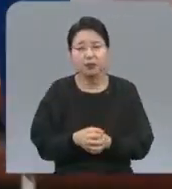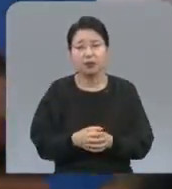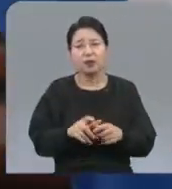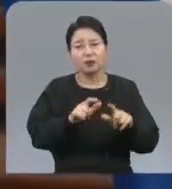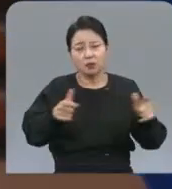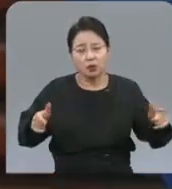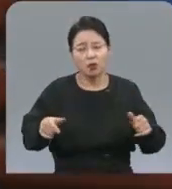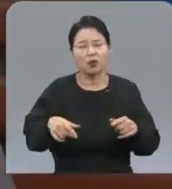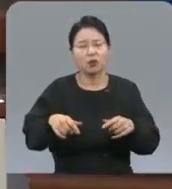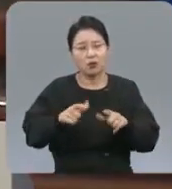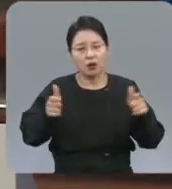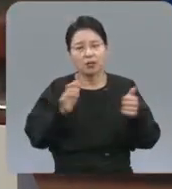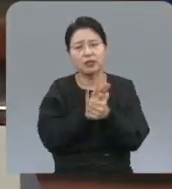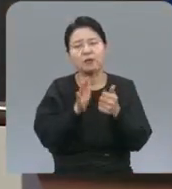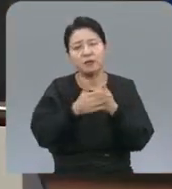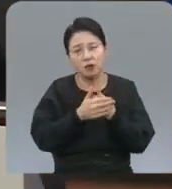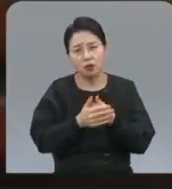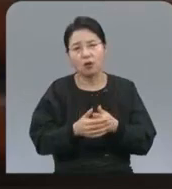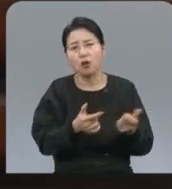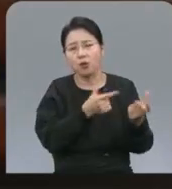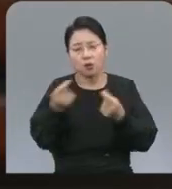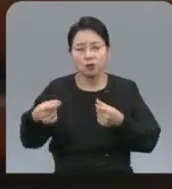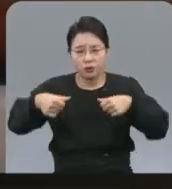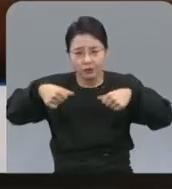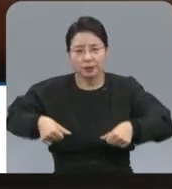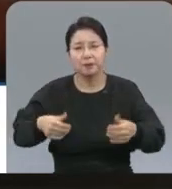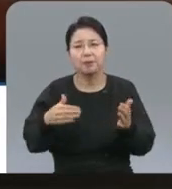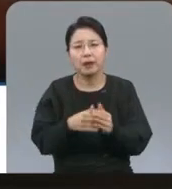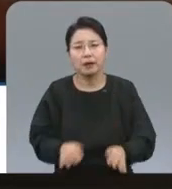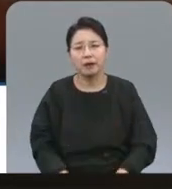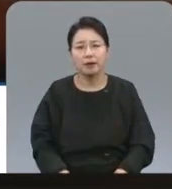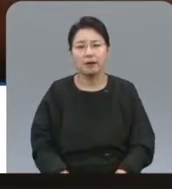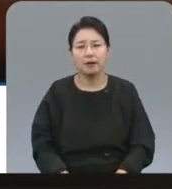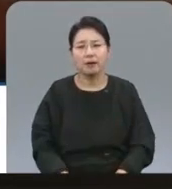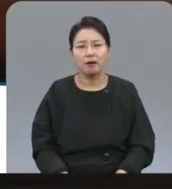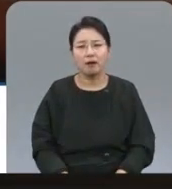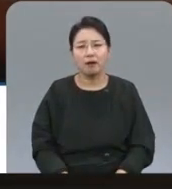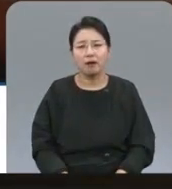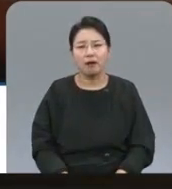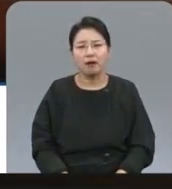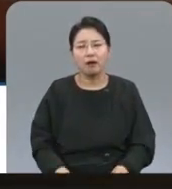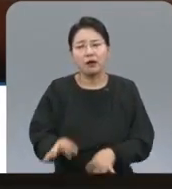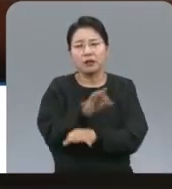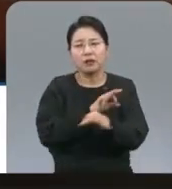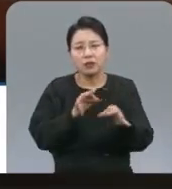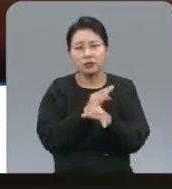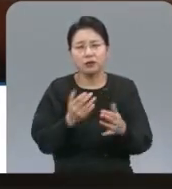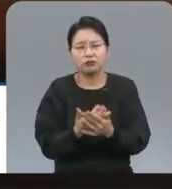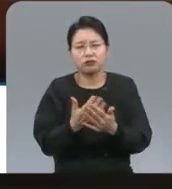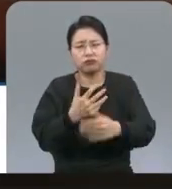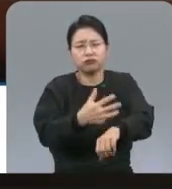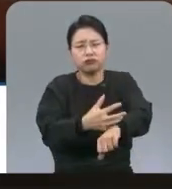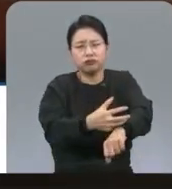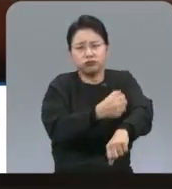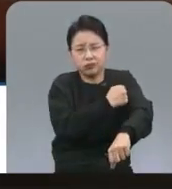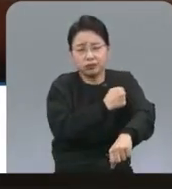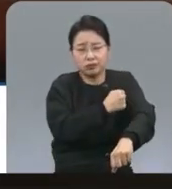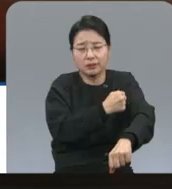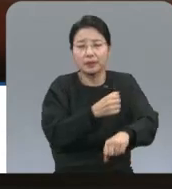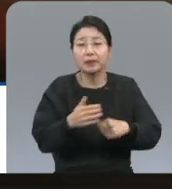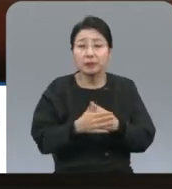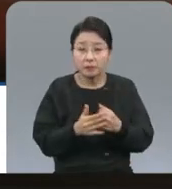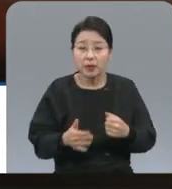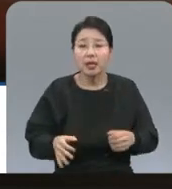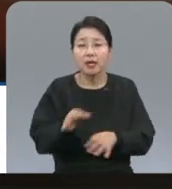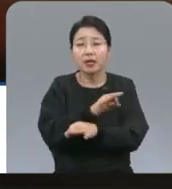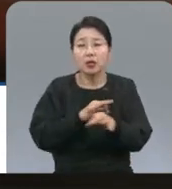作，包括建立半导体同盟。这是尹锡悦总统就任以来第四次与吕特会晤，双方发表